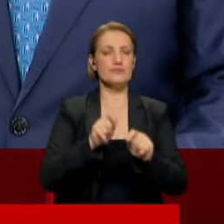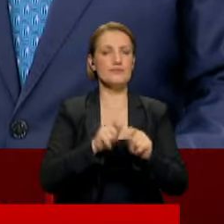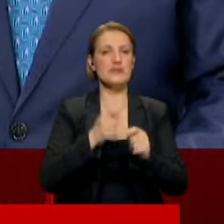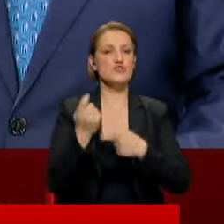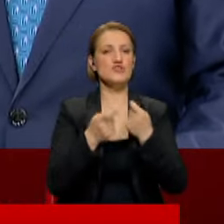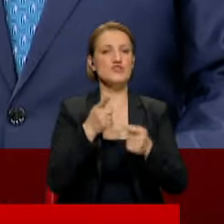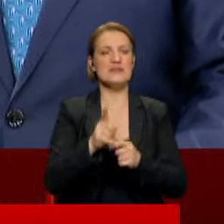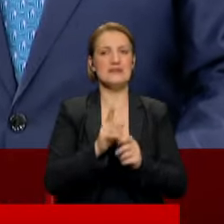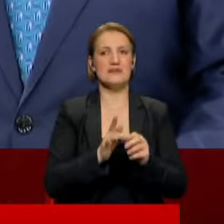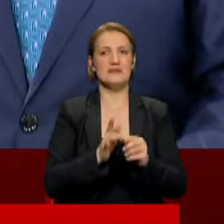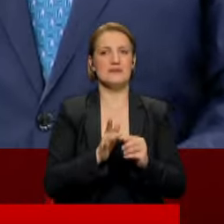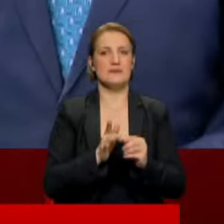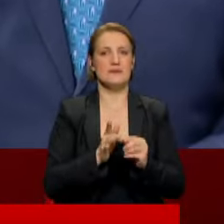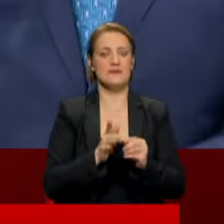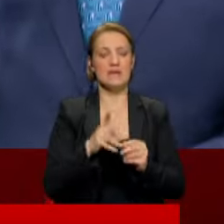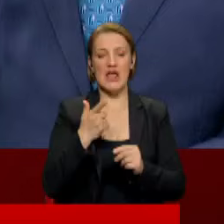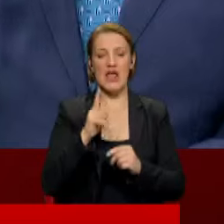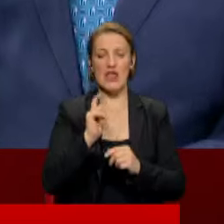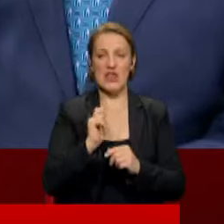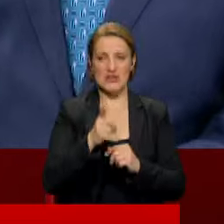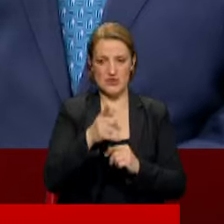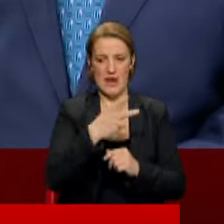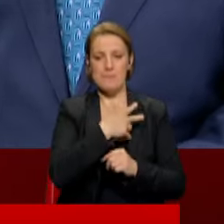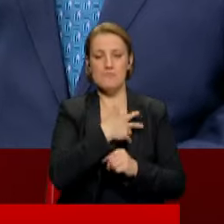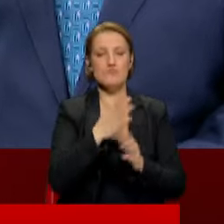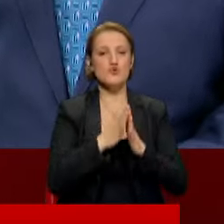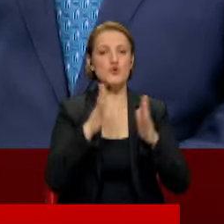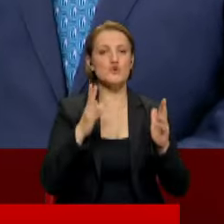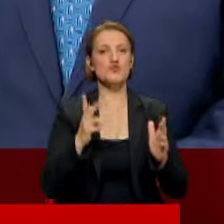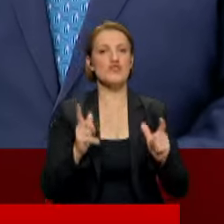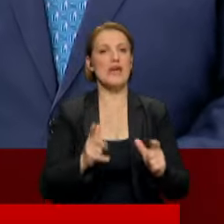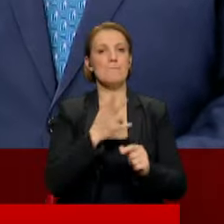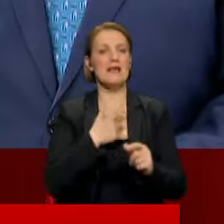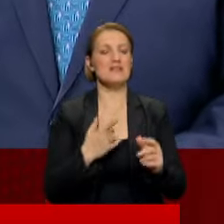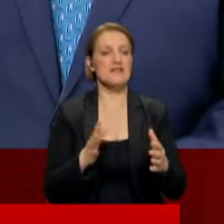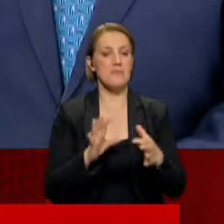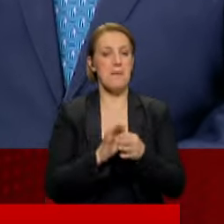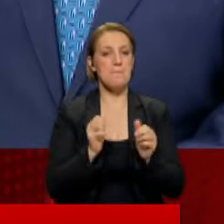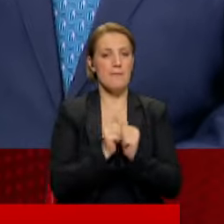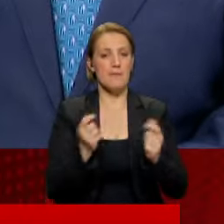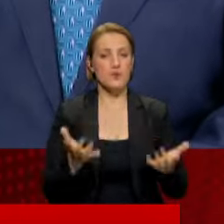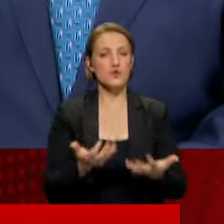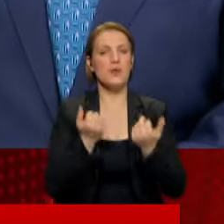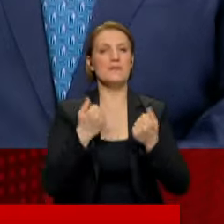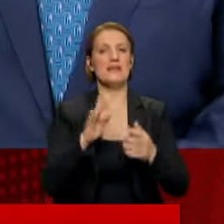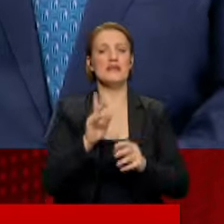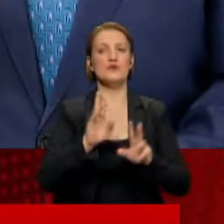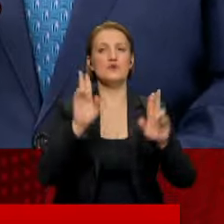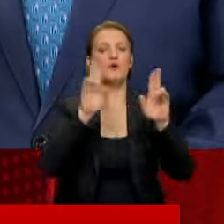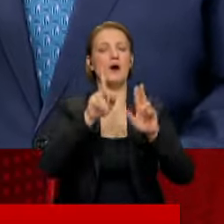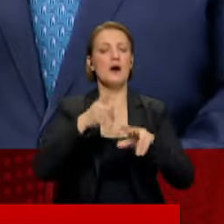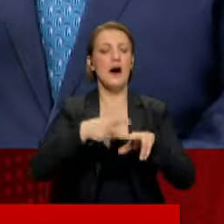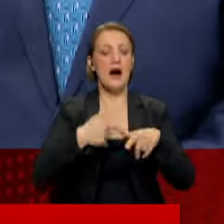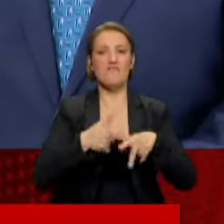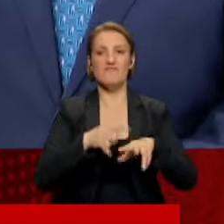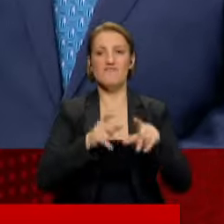sade İlçe Belediyesi Büyükşehir Belediyesi ile kurtarılma durumu söz konusu değil Bu afet ulusal bir